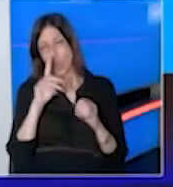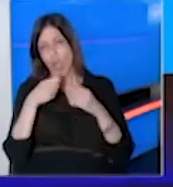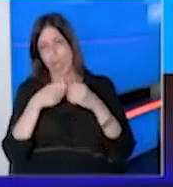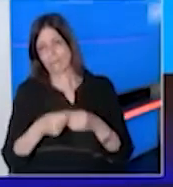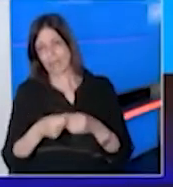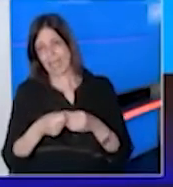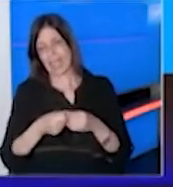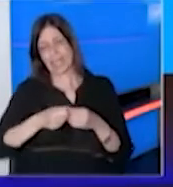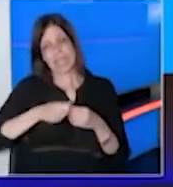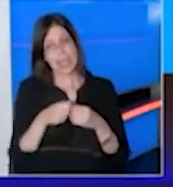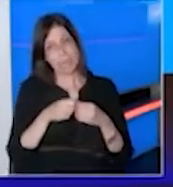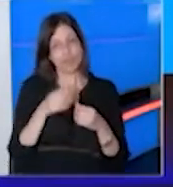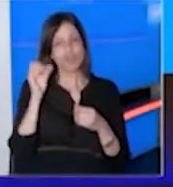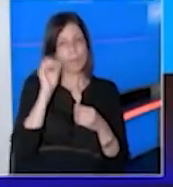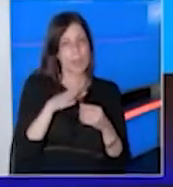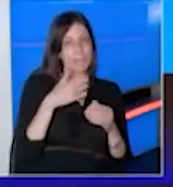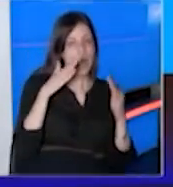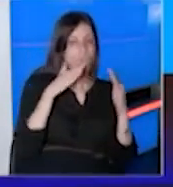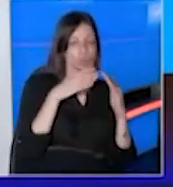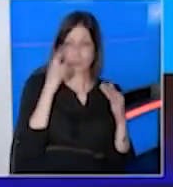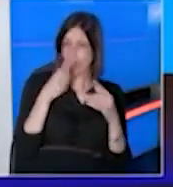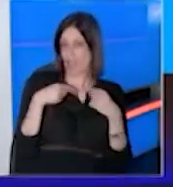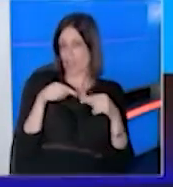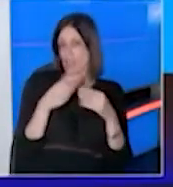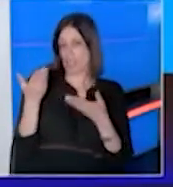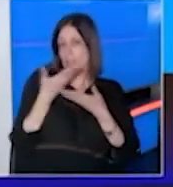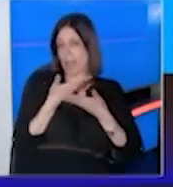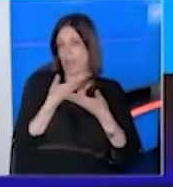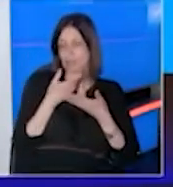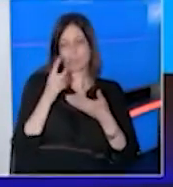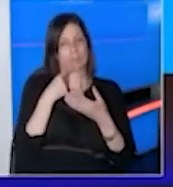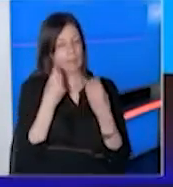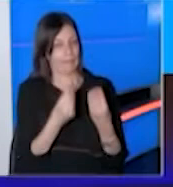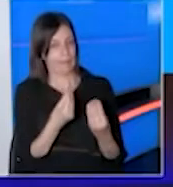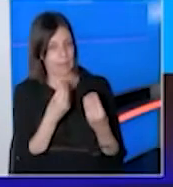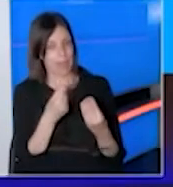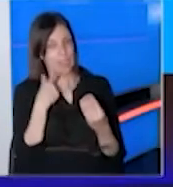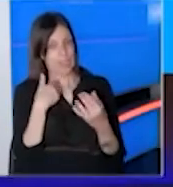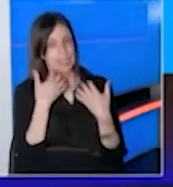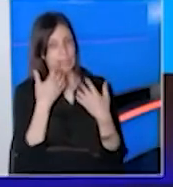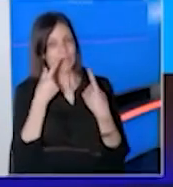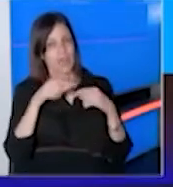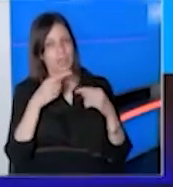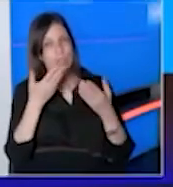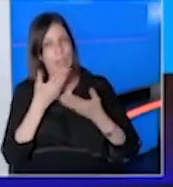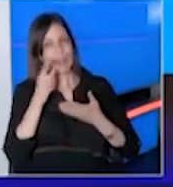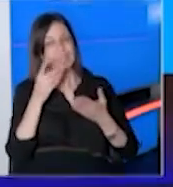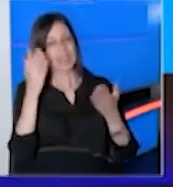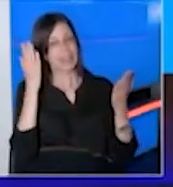קיבוץ, שבאים לגור. דרך ועדות קבלה. לא, לא, לא, רגע. מה לא? באות, רגע. אני אסביר, ועדות קבלה זה בנגב